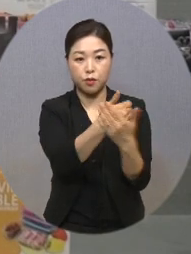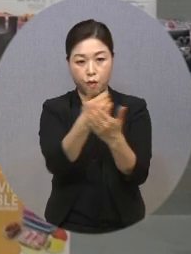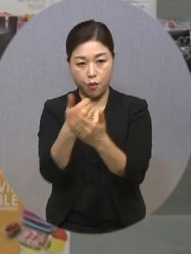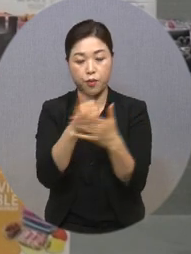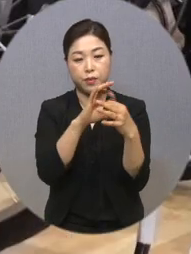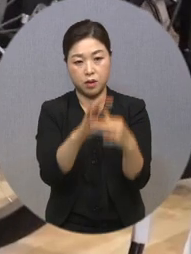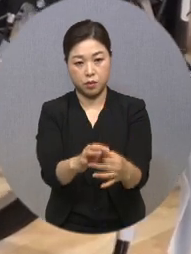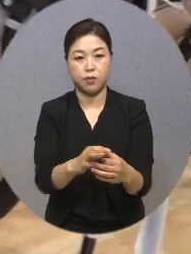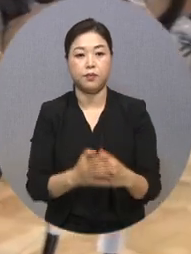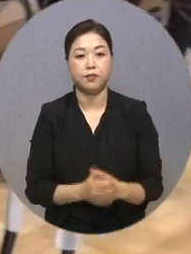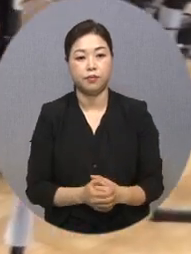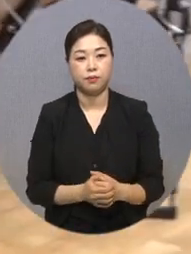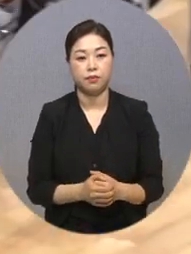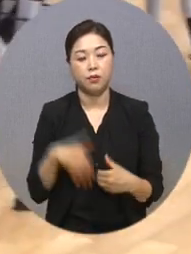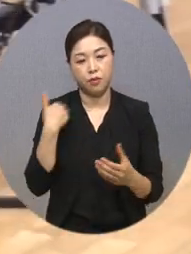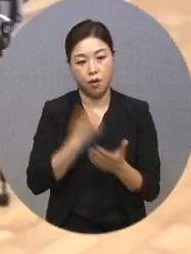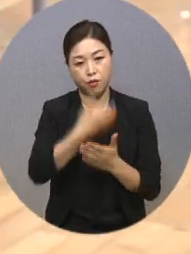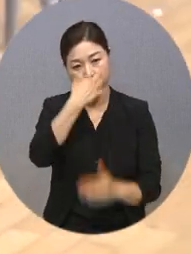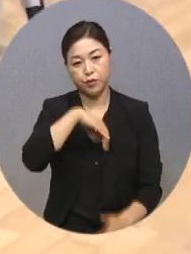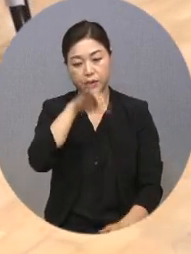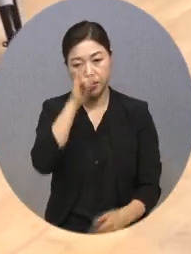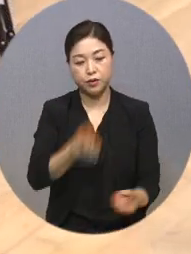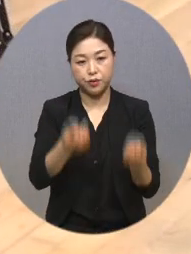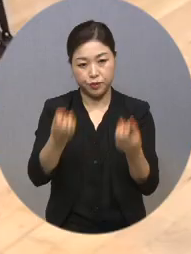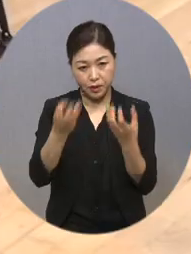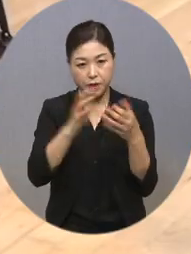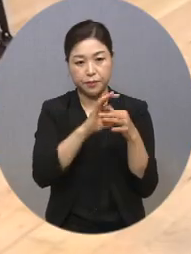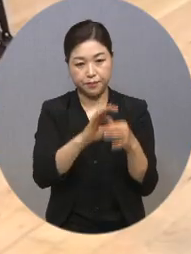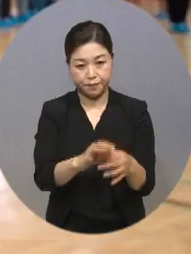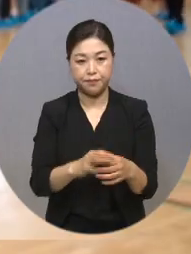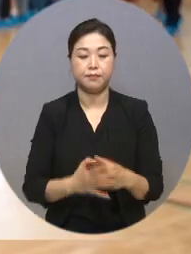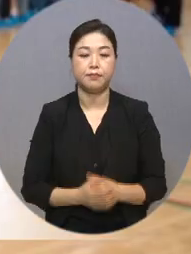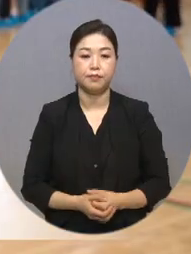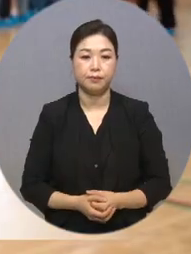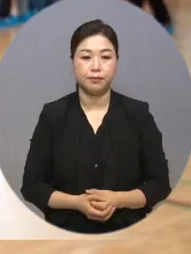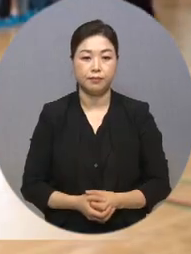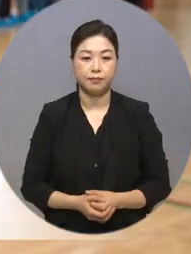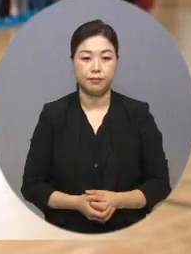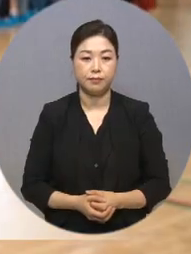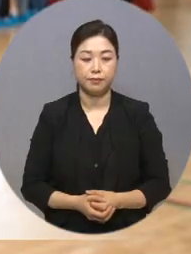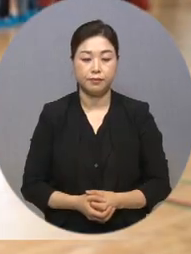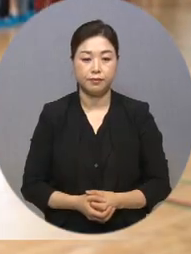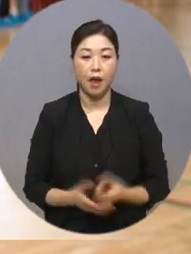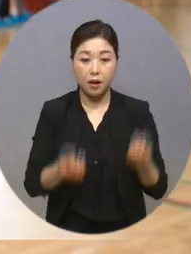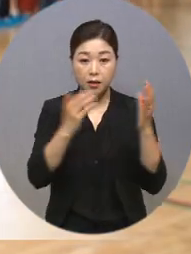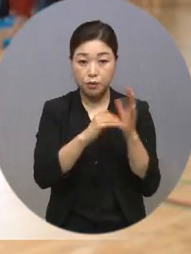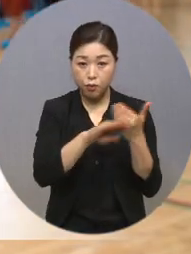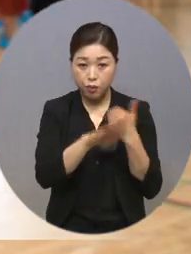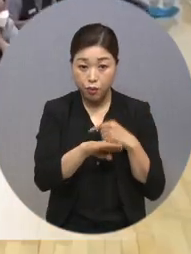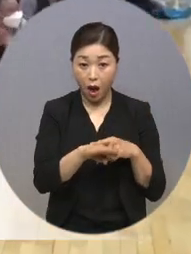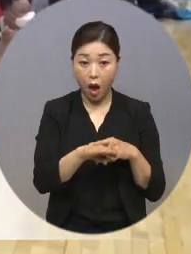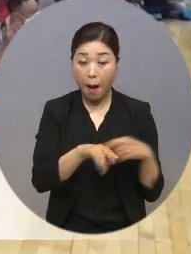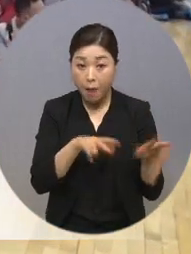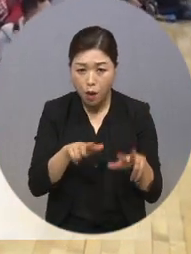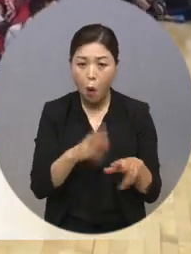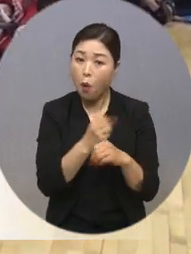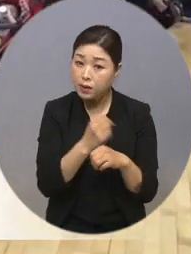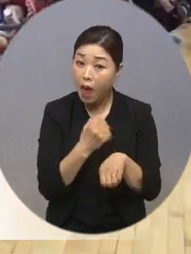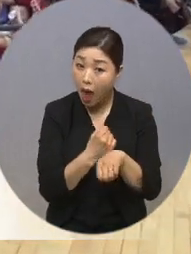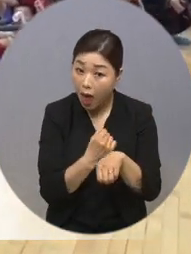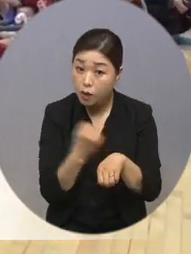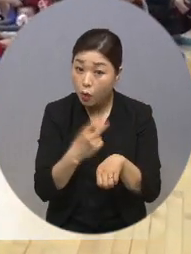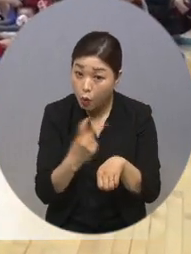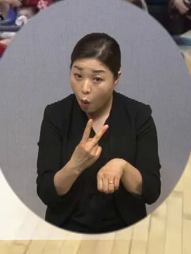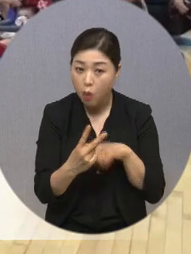이어지면서 풍성하고 유익한 축제 로 거듭났습니다 끝났는데 바로 언제 해야 돼요 갈수록 물어봅니다 그래 이 친구들이 저한테